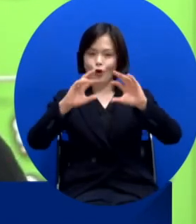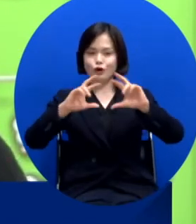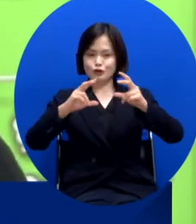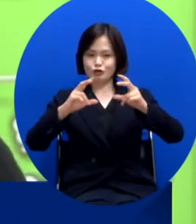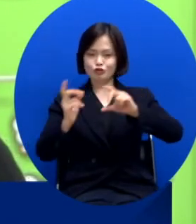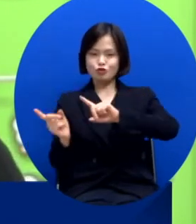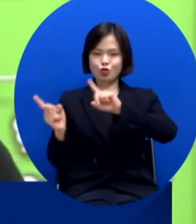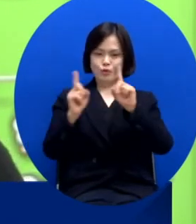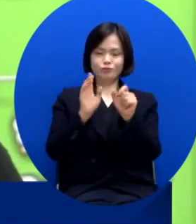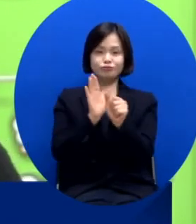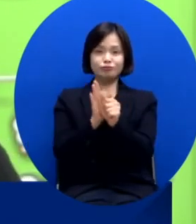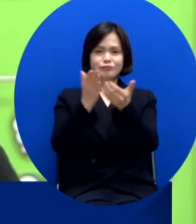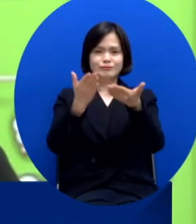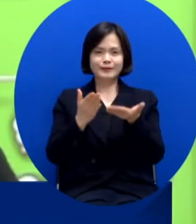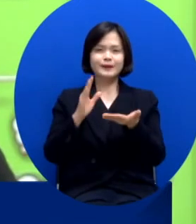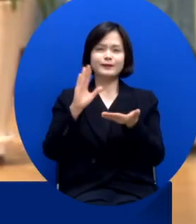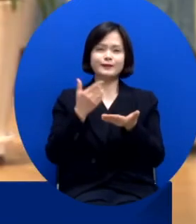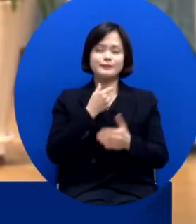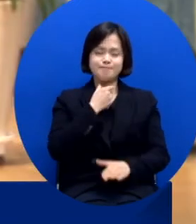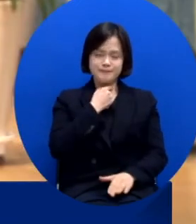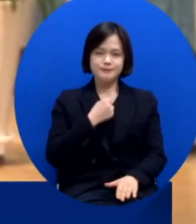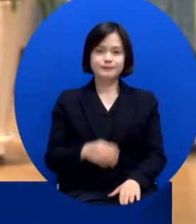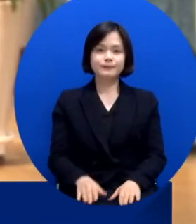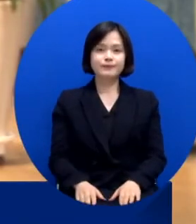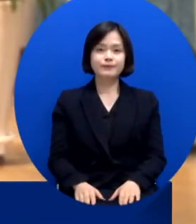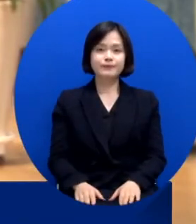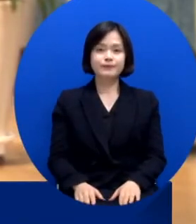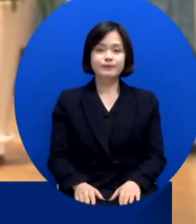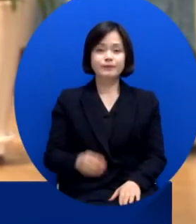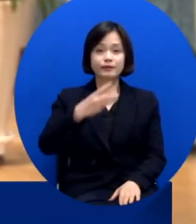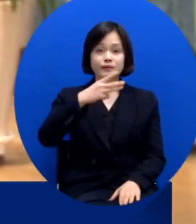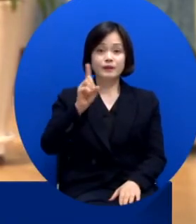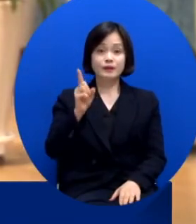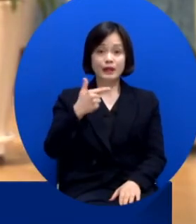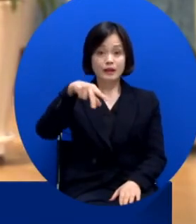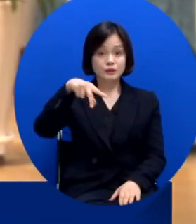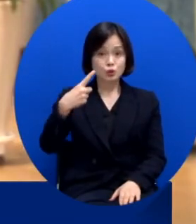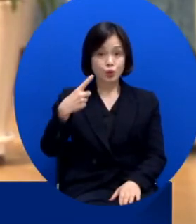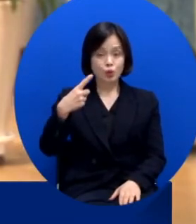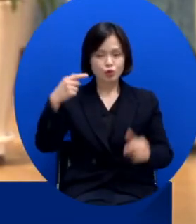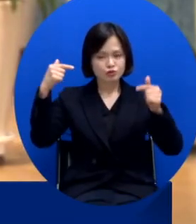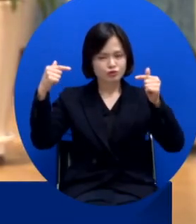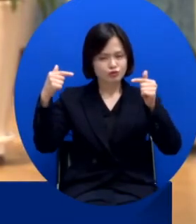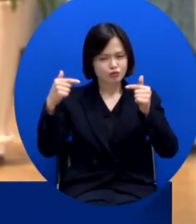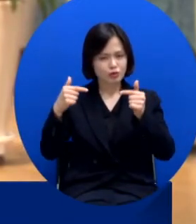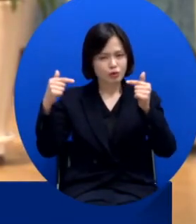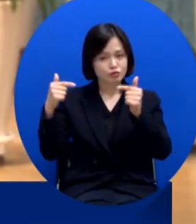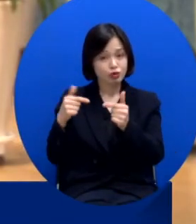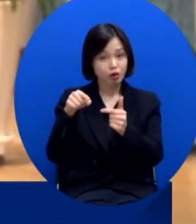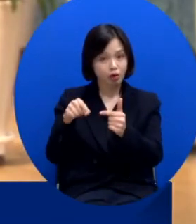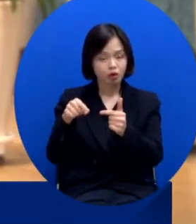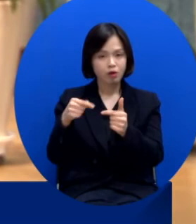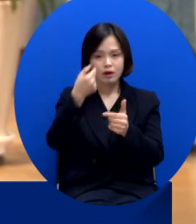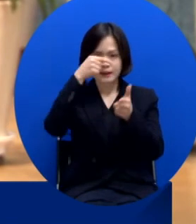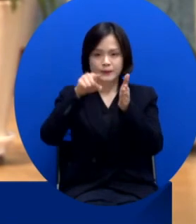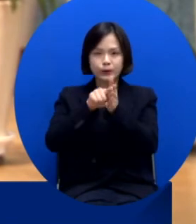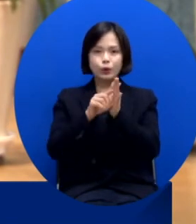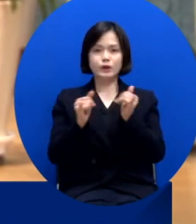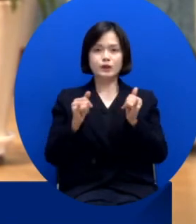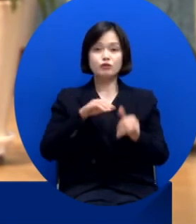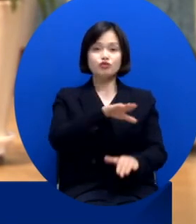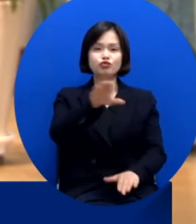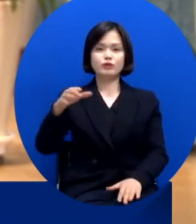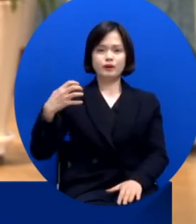다시금 회복해내는 일이 있었으면 좋겠습니다. 이 탄소 금식은 더 이상 미룰 수 없는 그리스도인들의 아주 중차대한